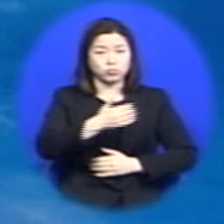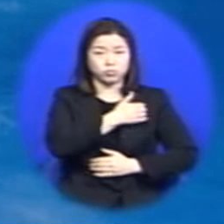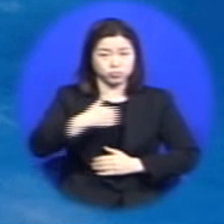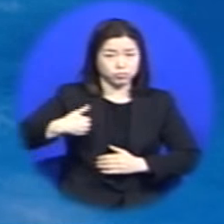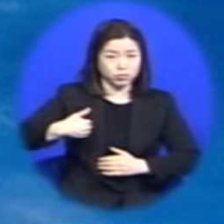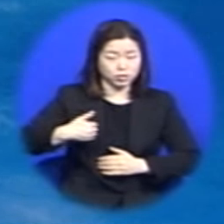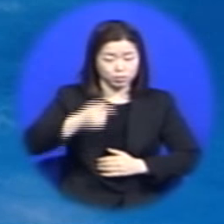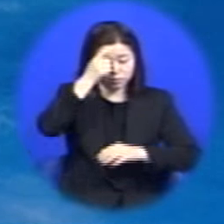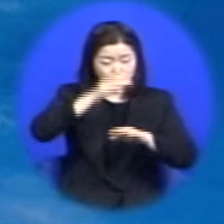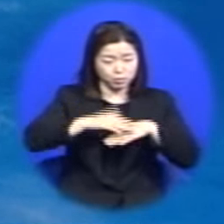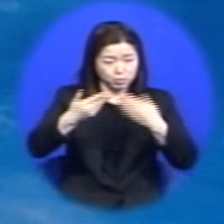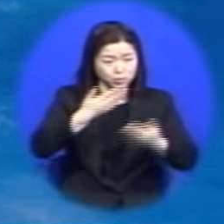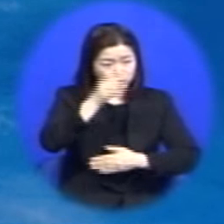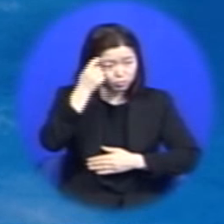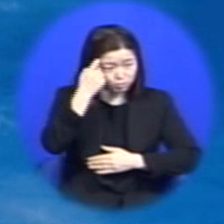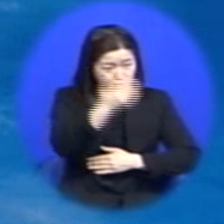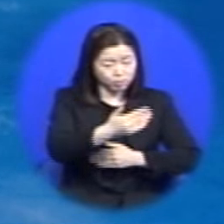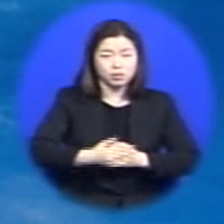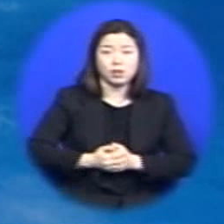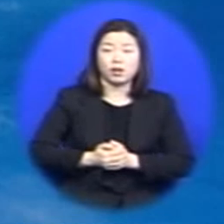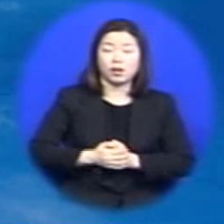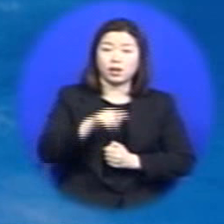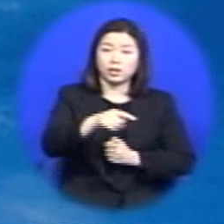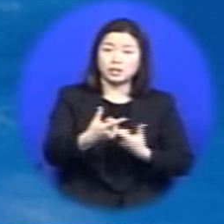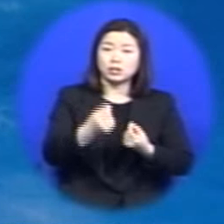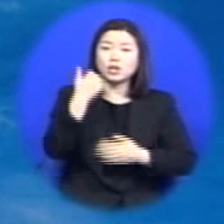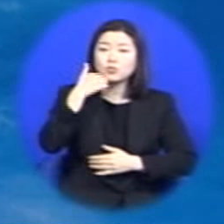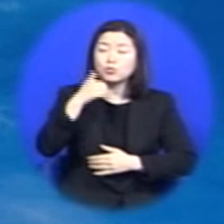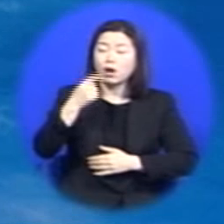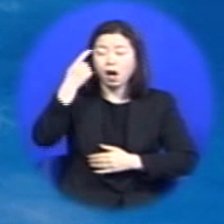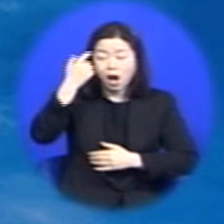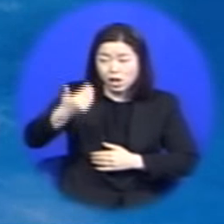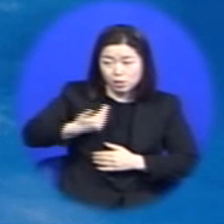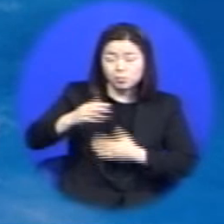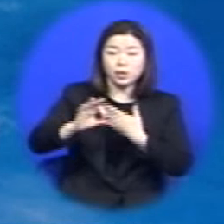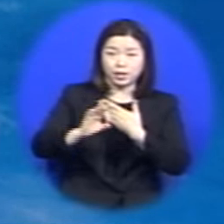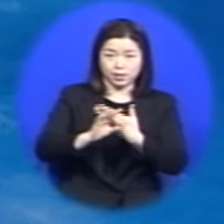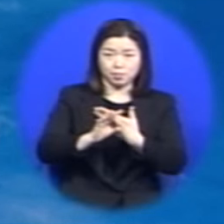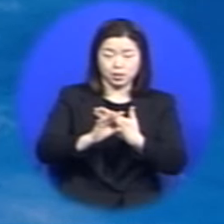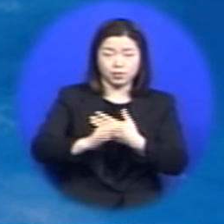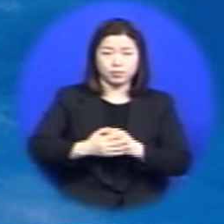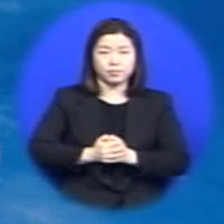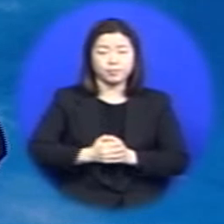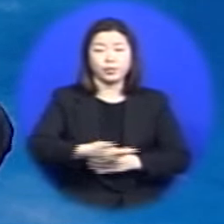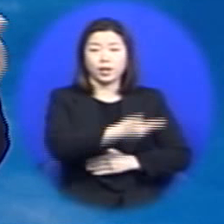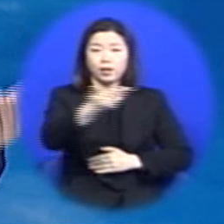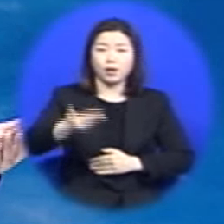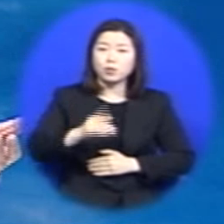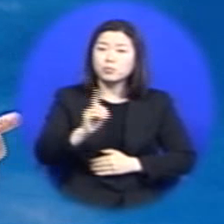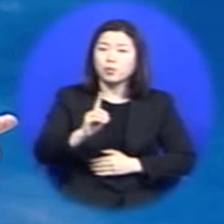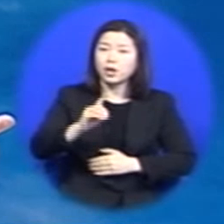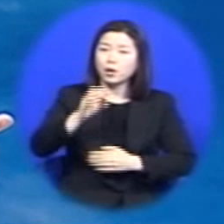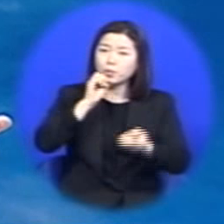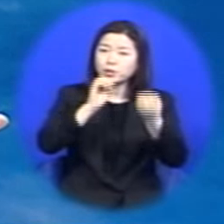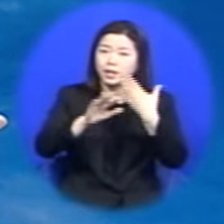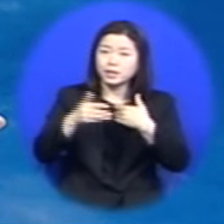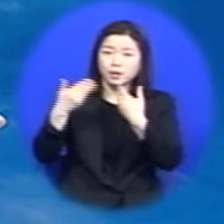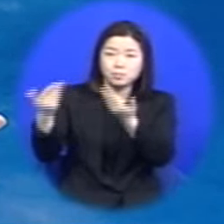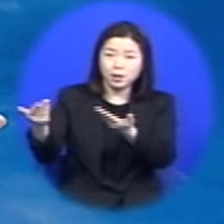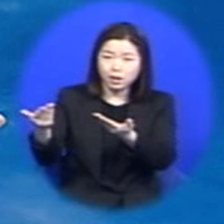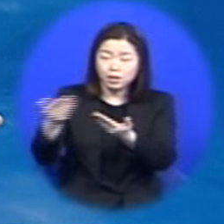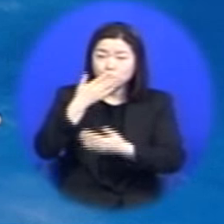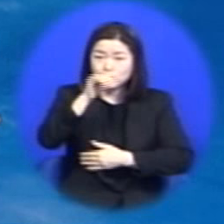예배를 드리십니까? 이렇게 만약에 누가 질문을 한다면 여러분은 뭐라고 대답할 준비가